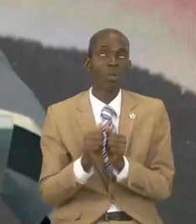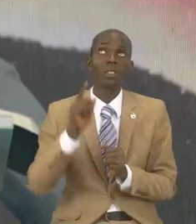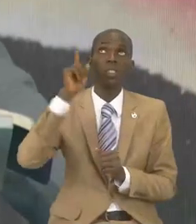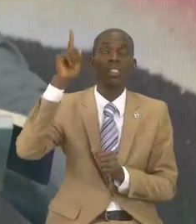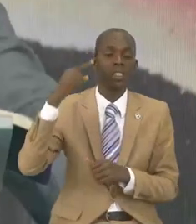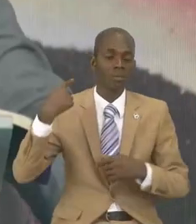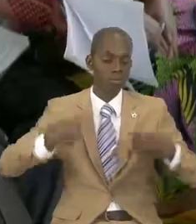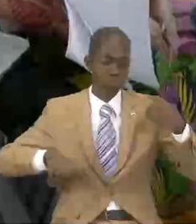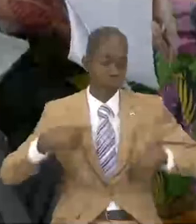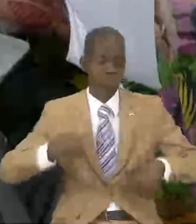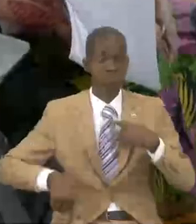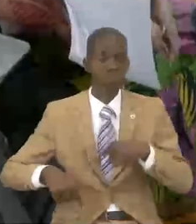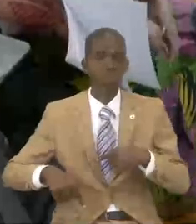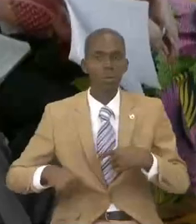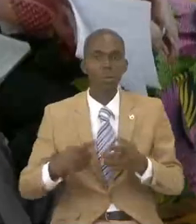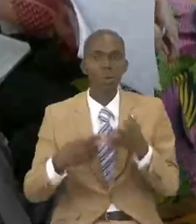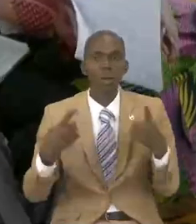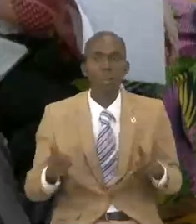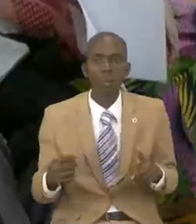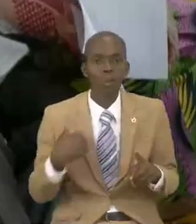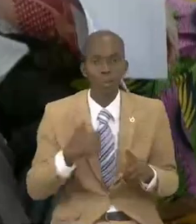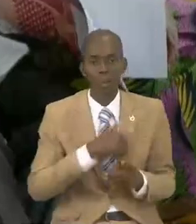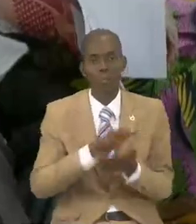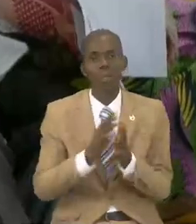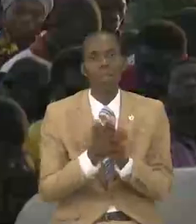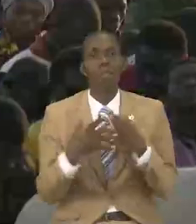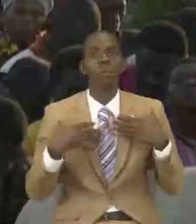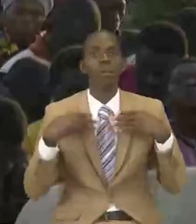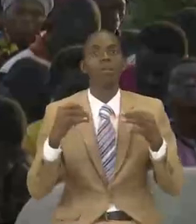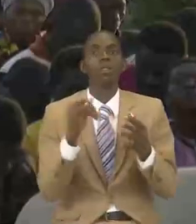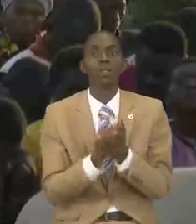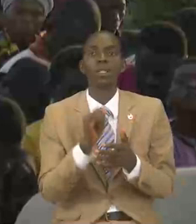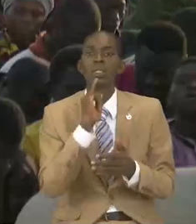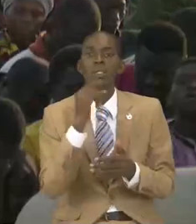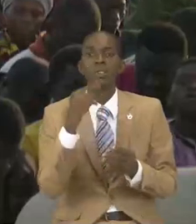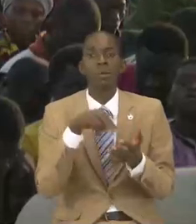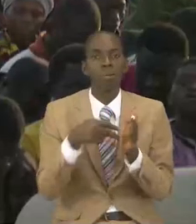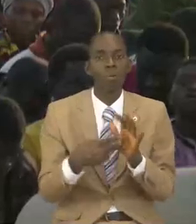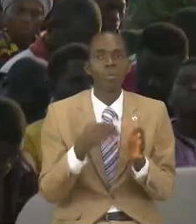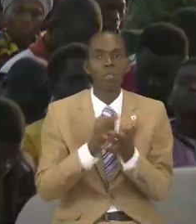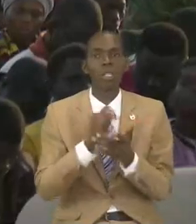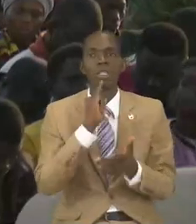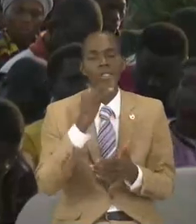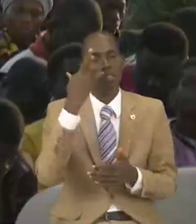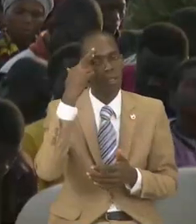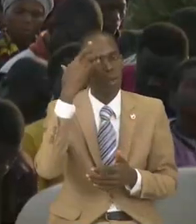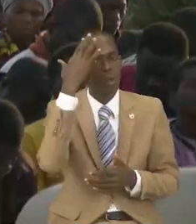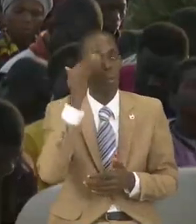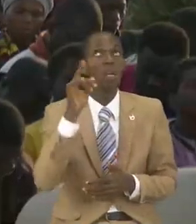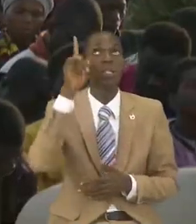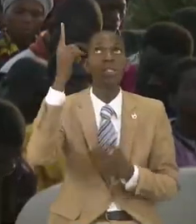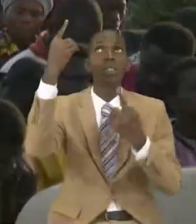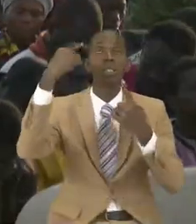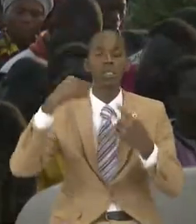ça, maître. Dites-moi à haute voix, nous sommes guéris. Ça, c'est l'objectif. Voilà pourquoi il a